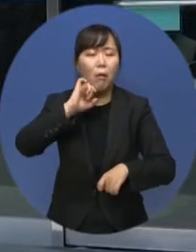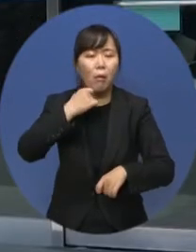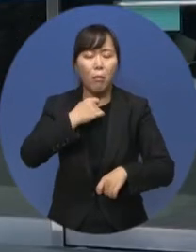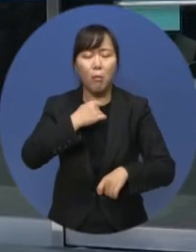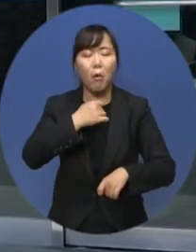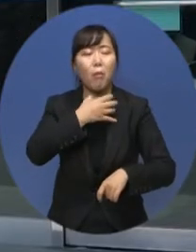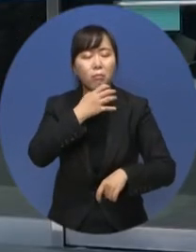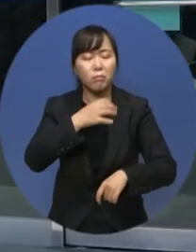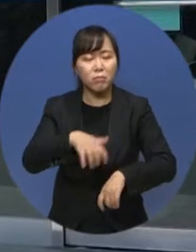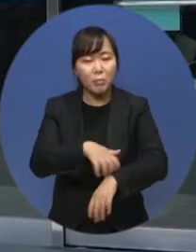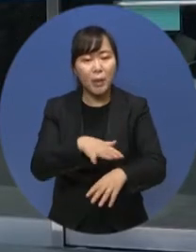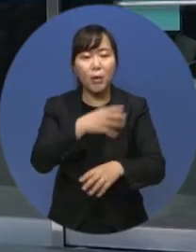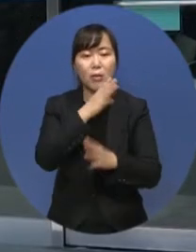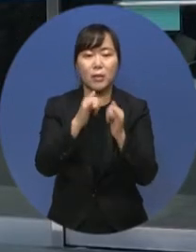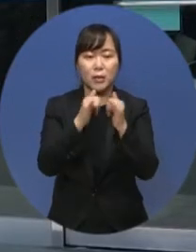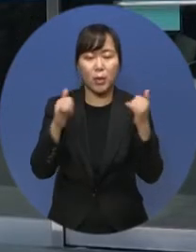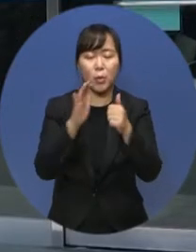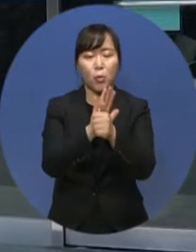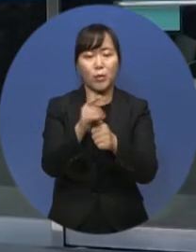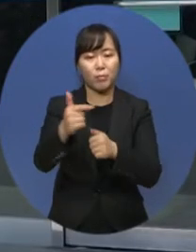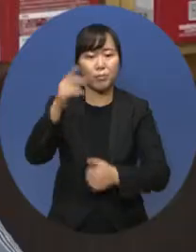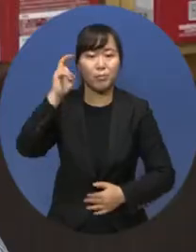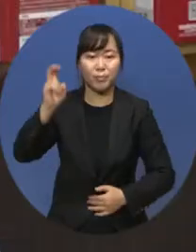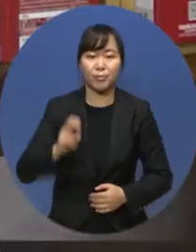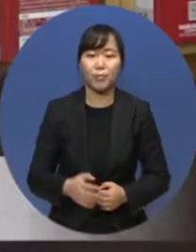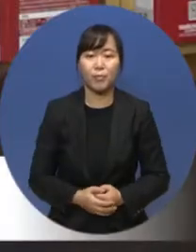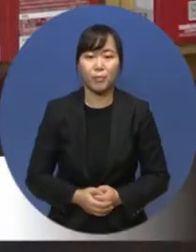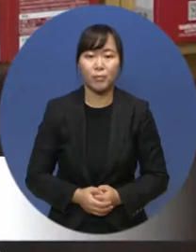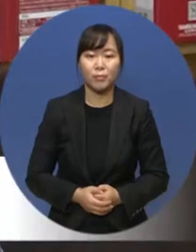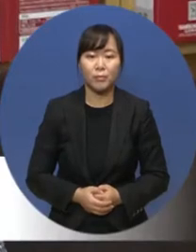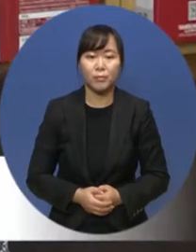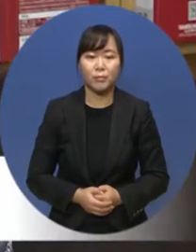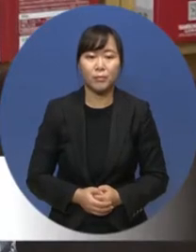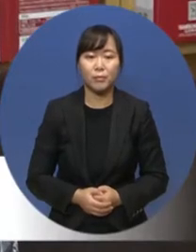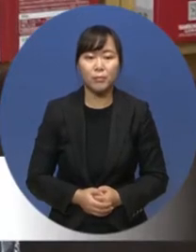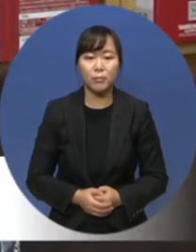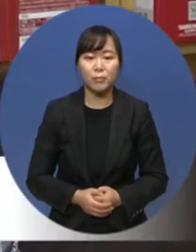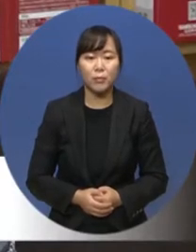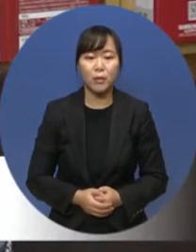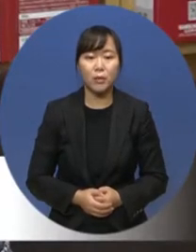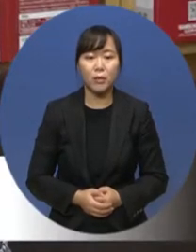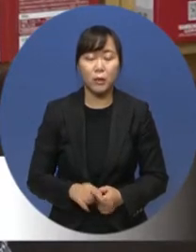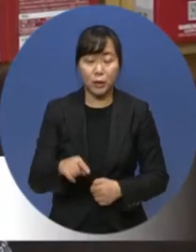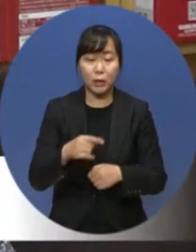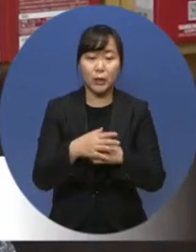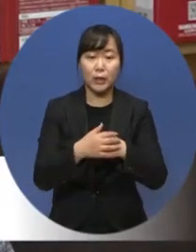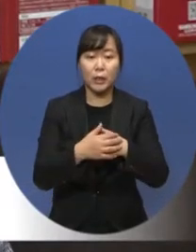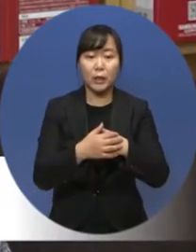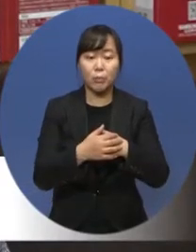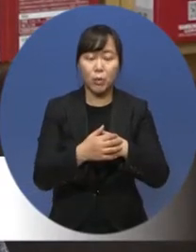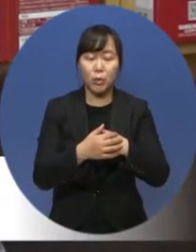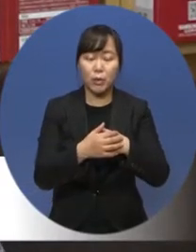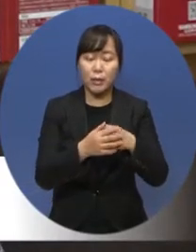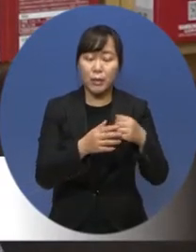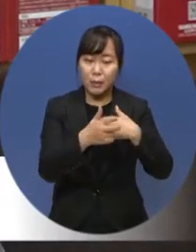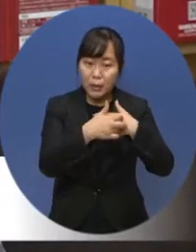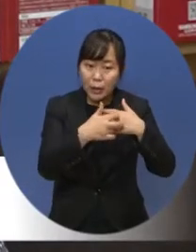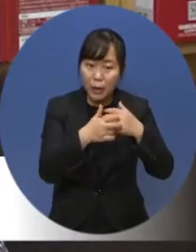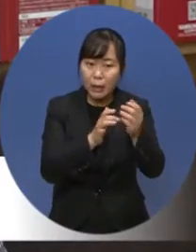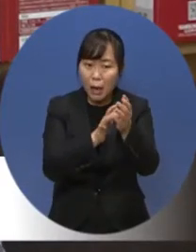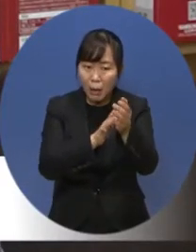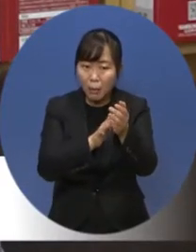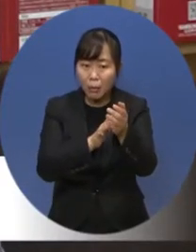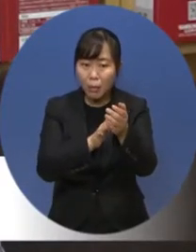어르신들에게 큰 도움이 될 것으로 보입니다. 의약분업 예외지역이라는 것은 병원이